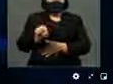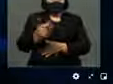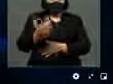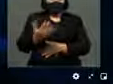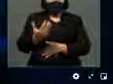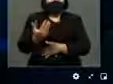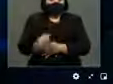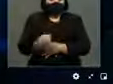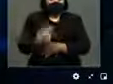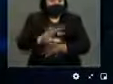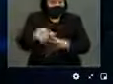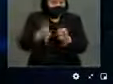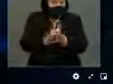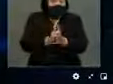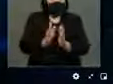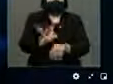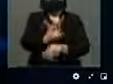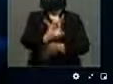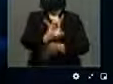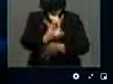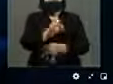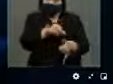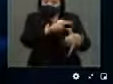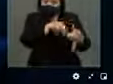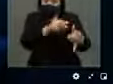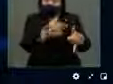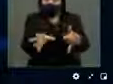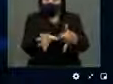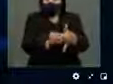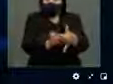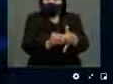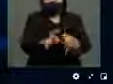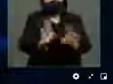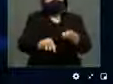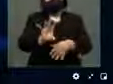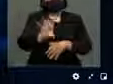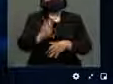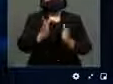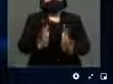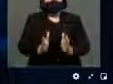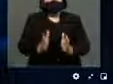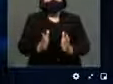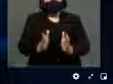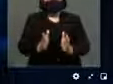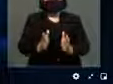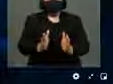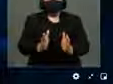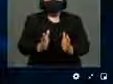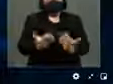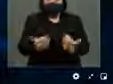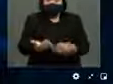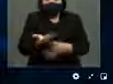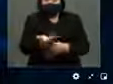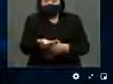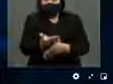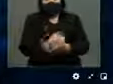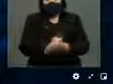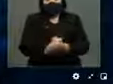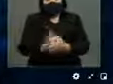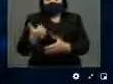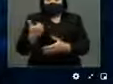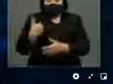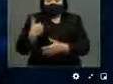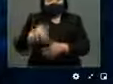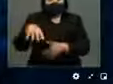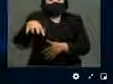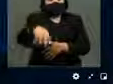ไป100คนเจาะกลุ่มไปมีการติดเชื้อเกือบ7คนนะครับตอนนี้นำเรียนว่ากระจายตัวอยู่ทั่ว